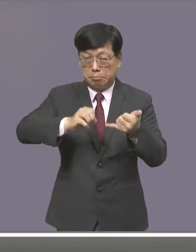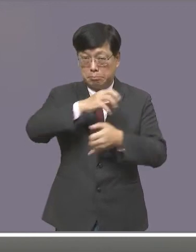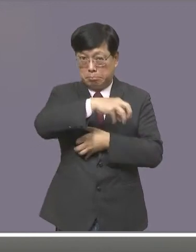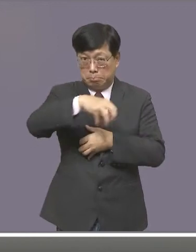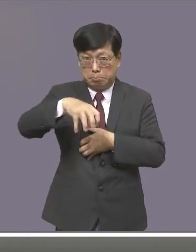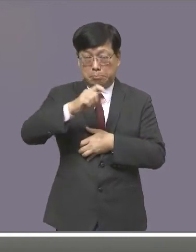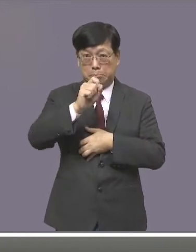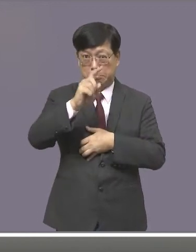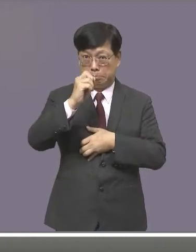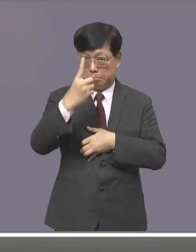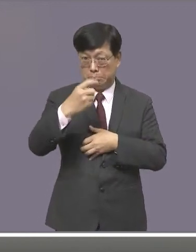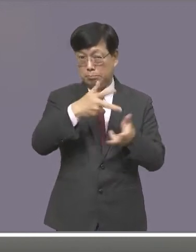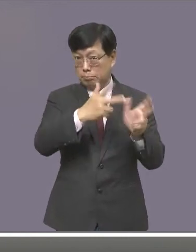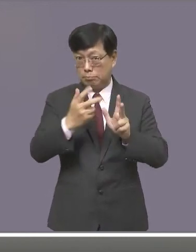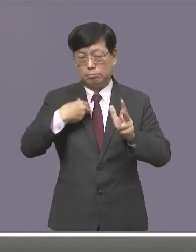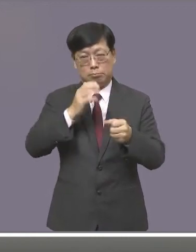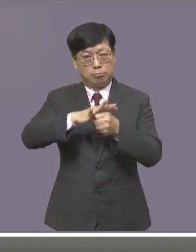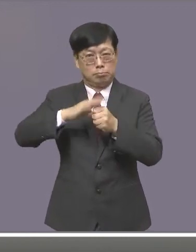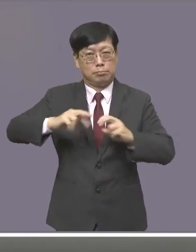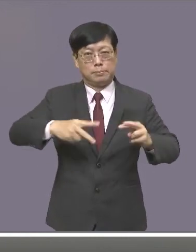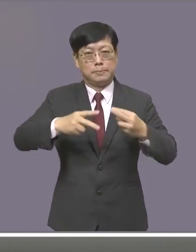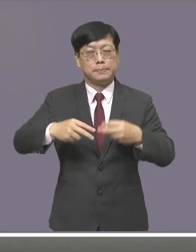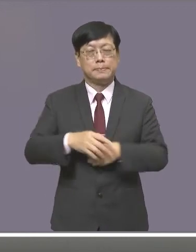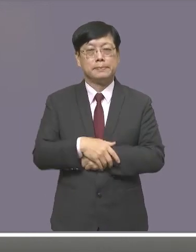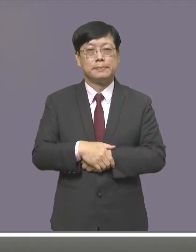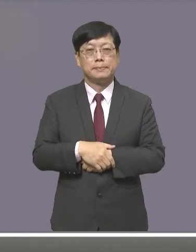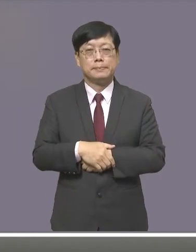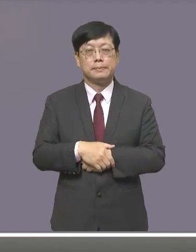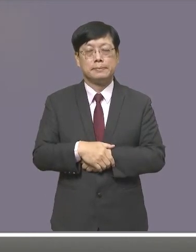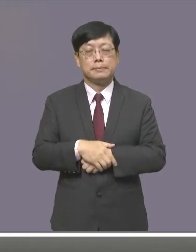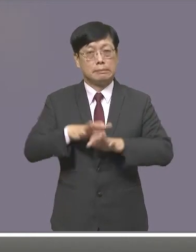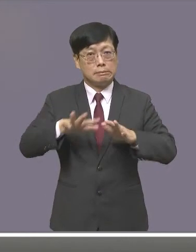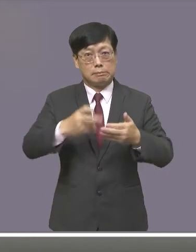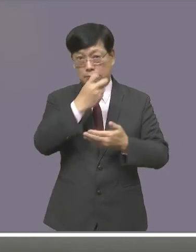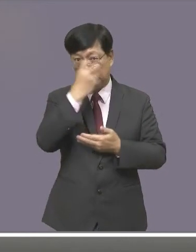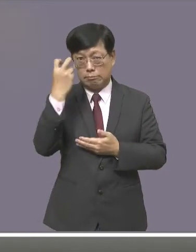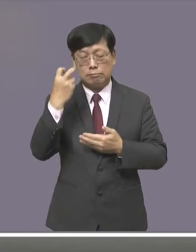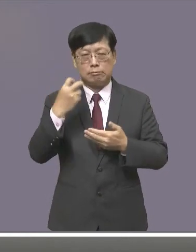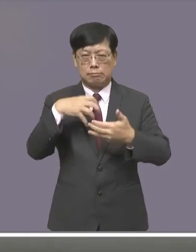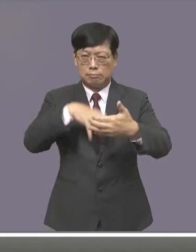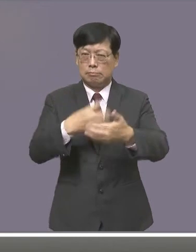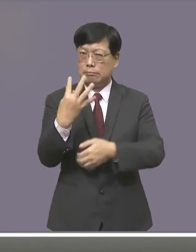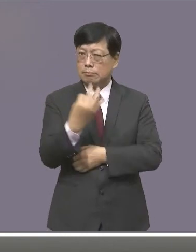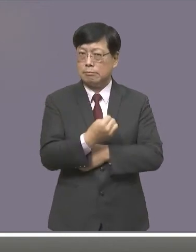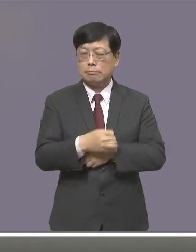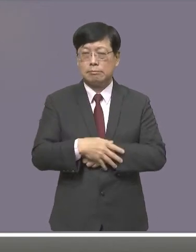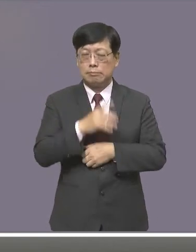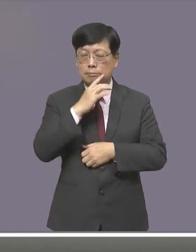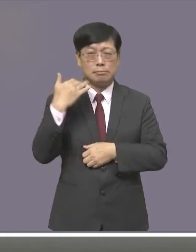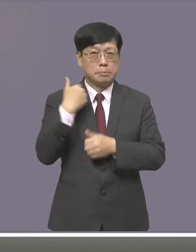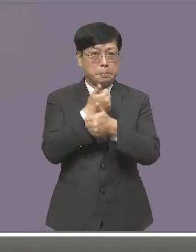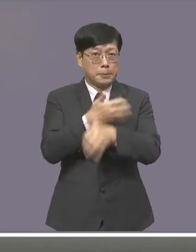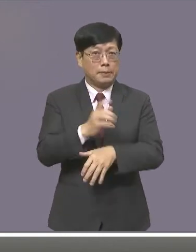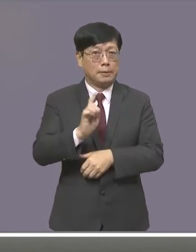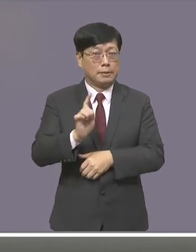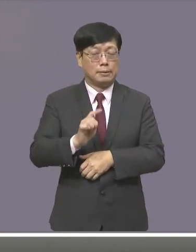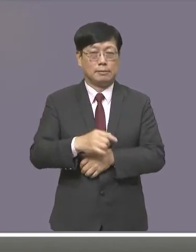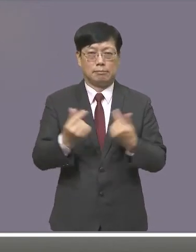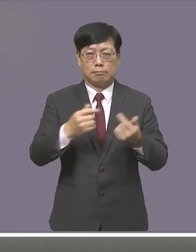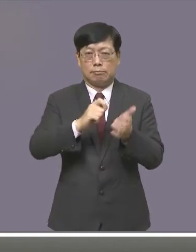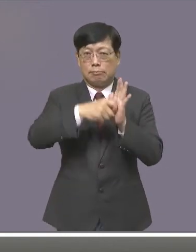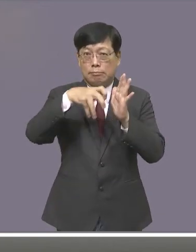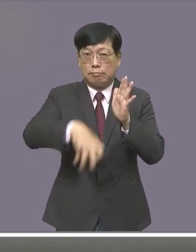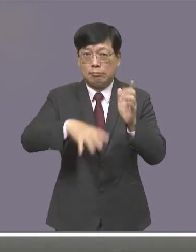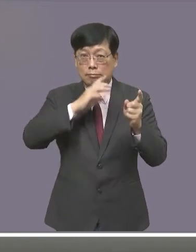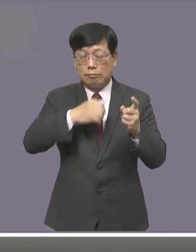梁来进行相关的重建跟补强。那我们可以看到几个就是说的案例，包括这个嘉义县的